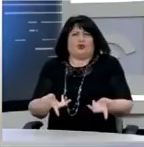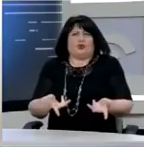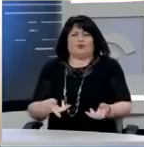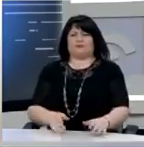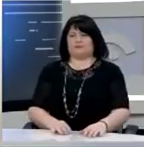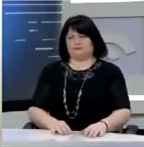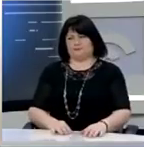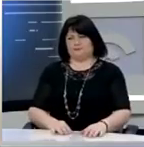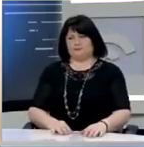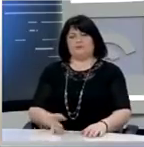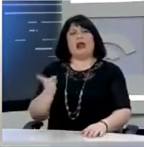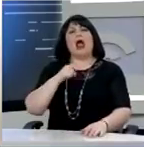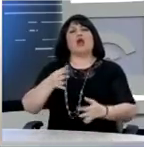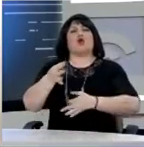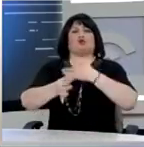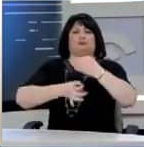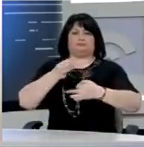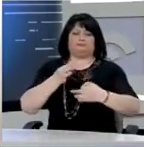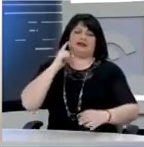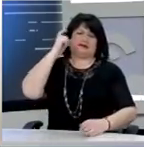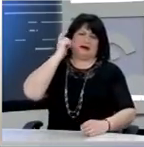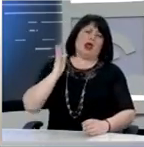Αλλά και άλλο επιχείρημα.